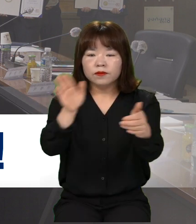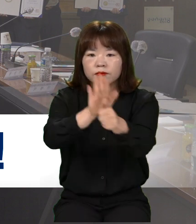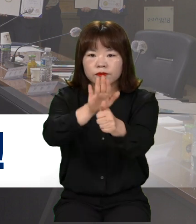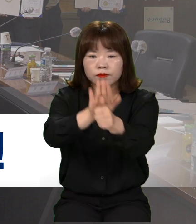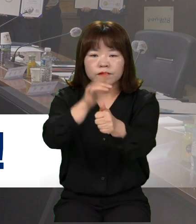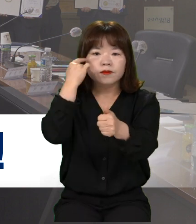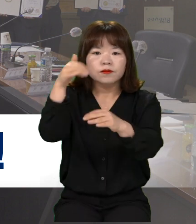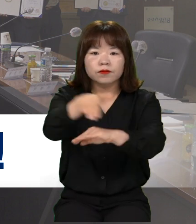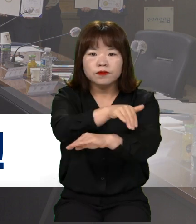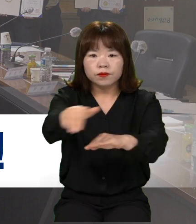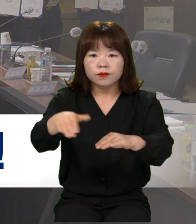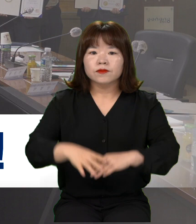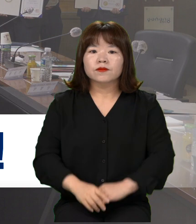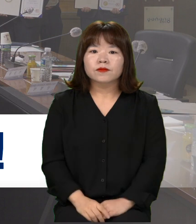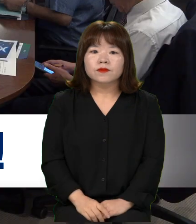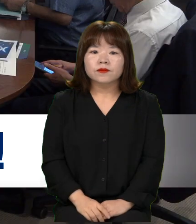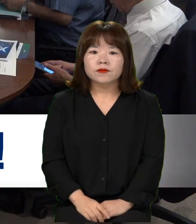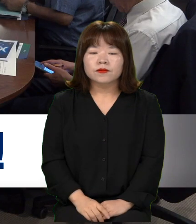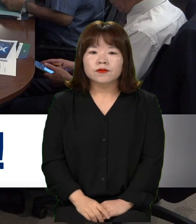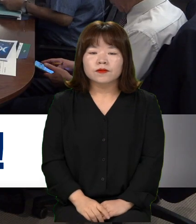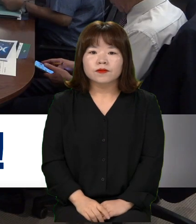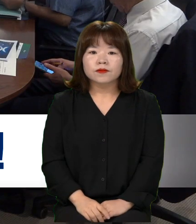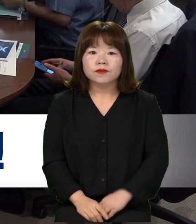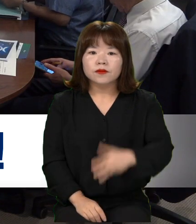도약을 뒷받침할 계획입니다